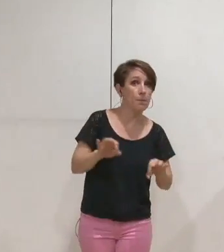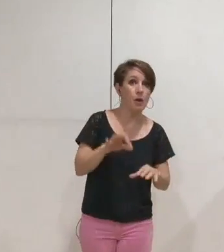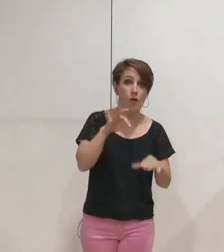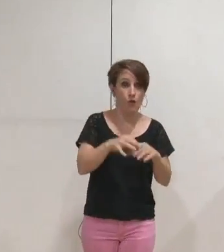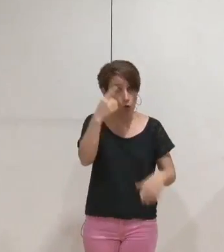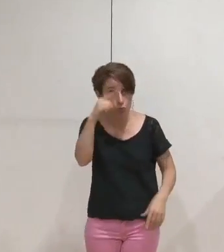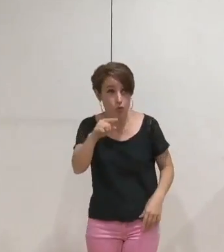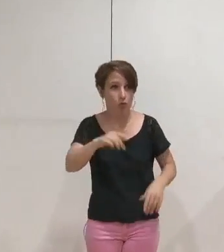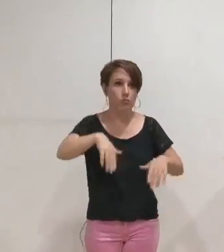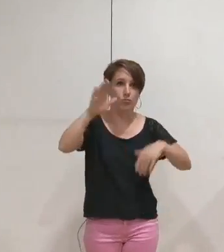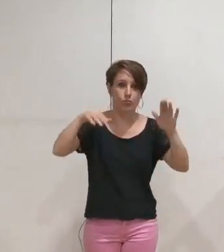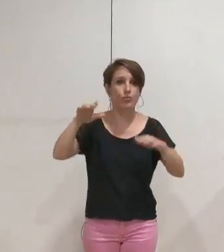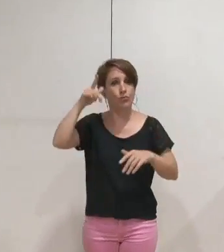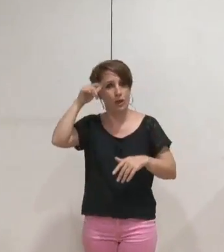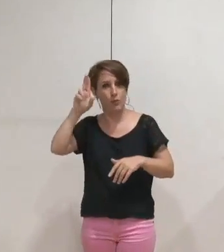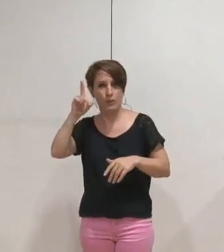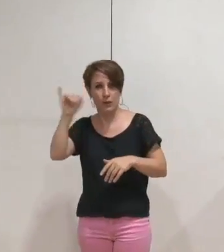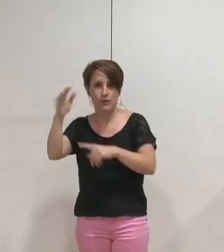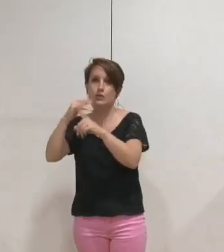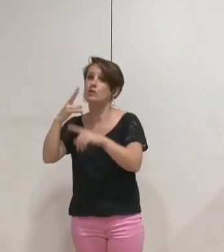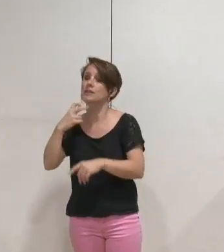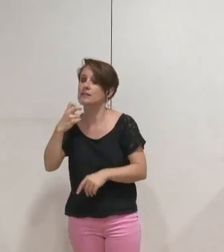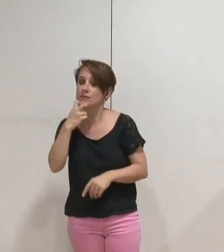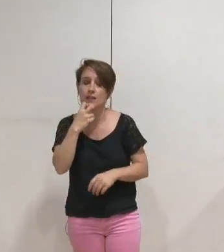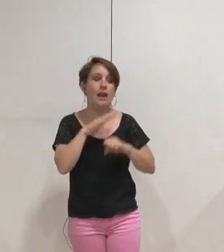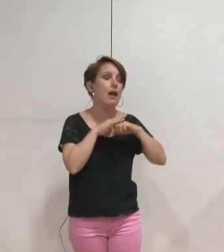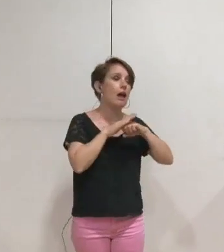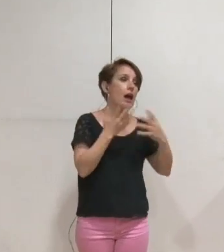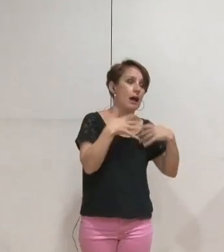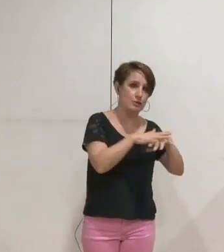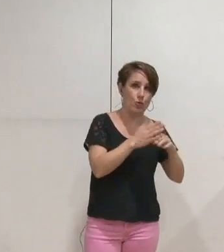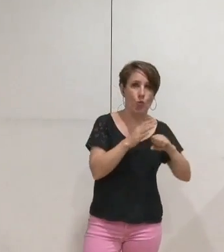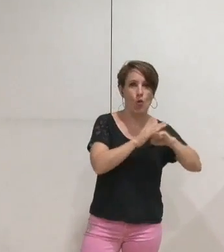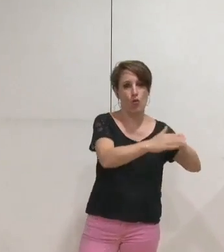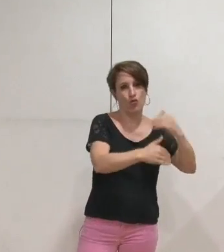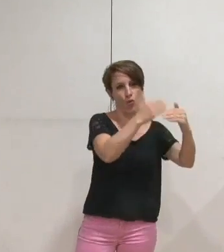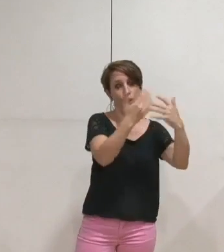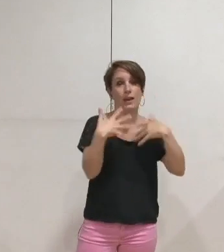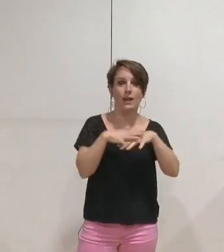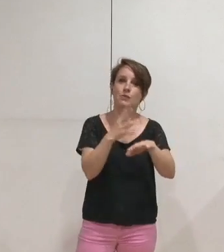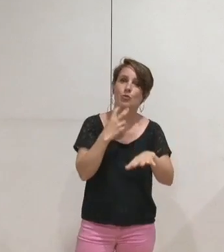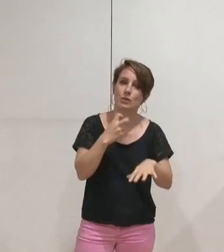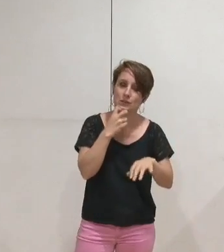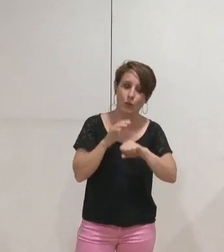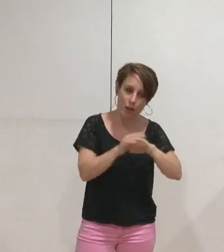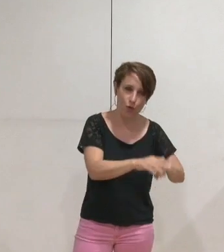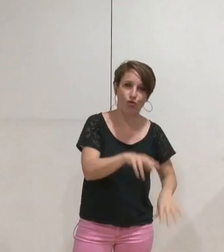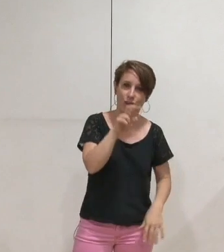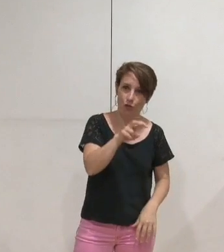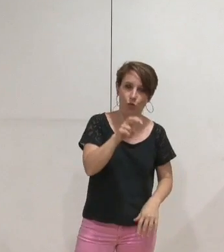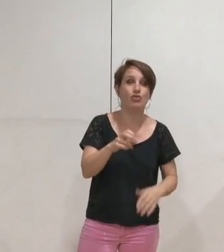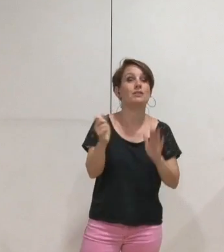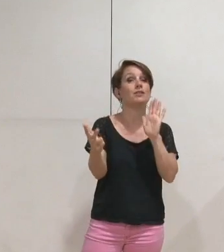qui vote pour républicain udi société civile rassemblement de gauche et de progrès ainsi que le rassemblement citoyen de la gauche et écologies